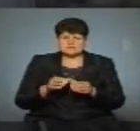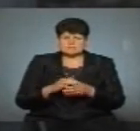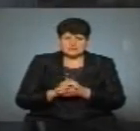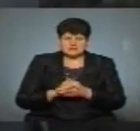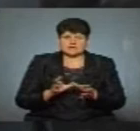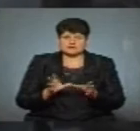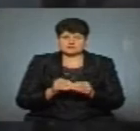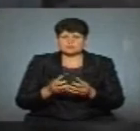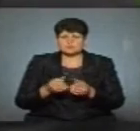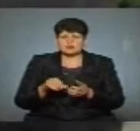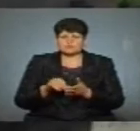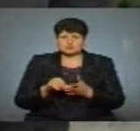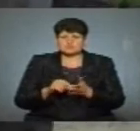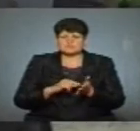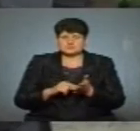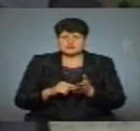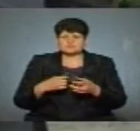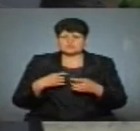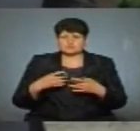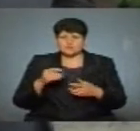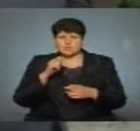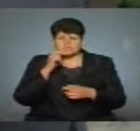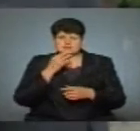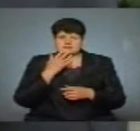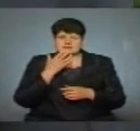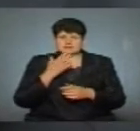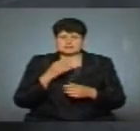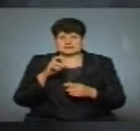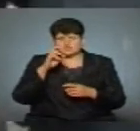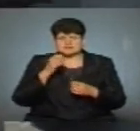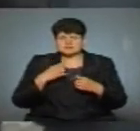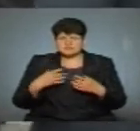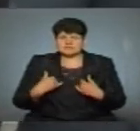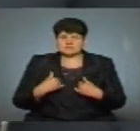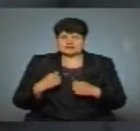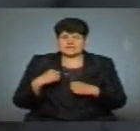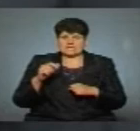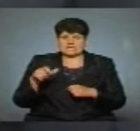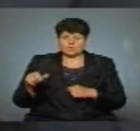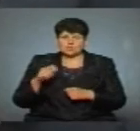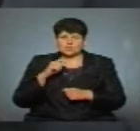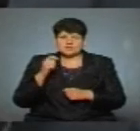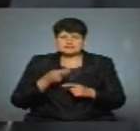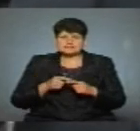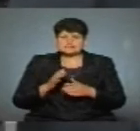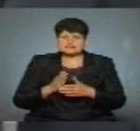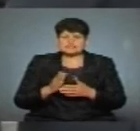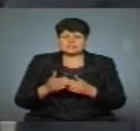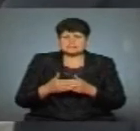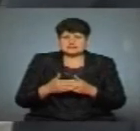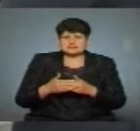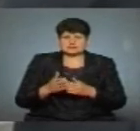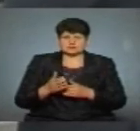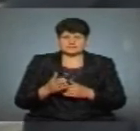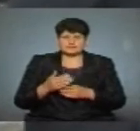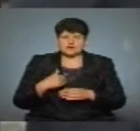участь у відзначенні святкування українських національних державницьких свят. І для мене герої України – це є дуже близько, бо